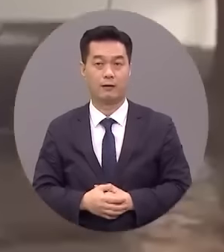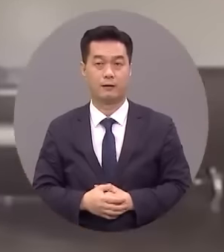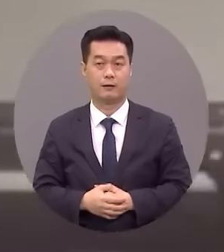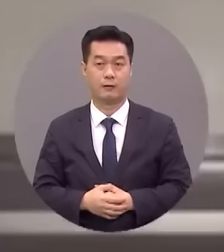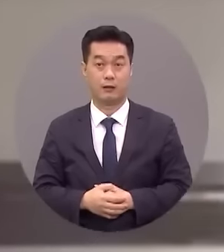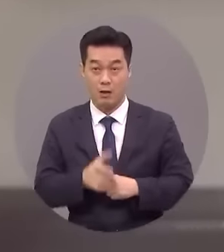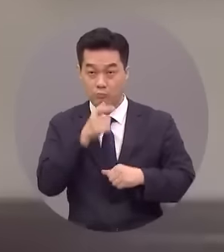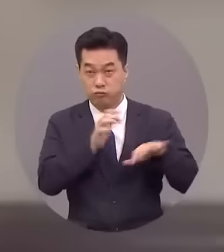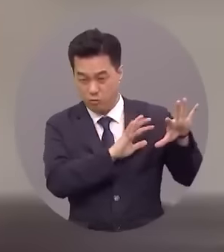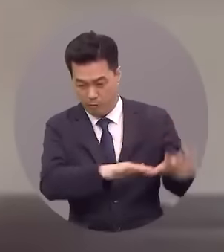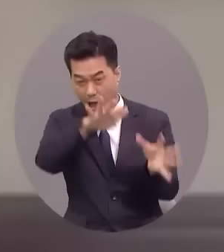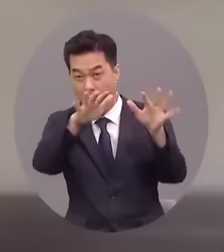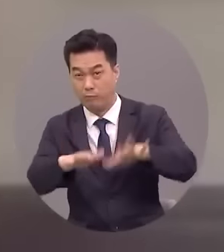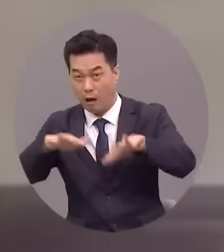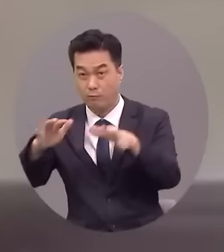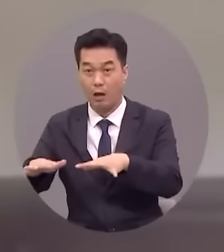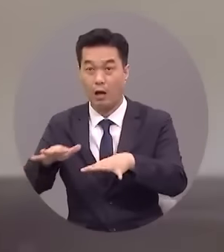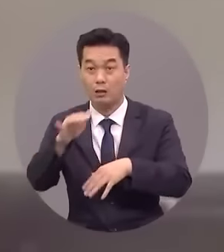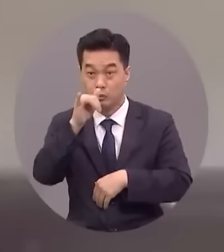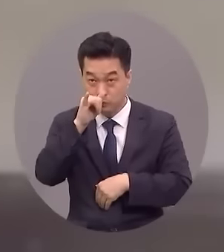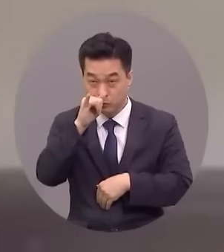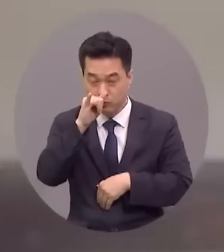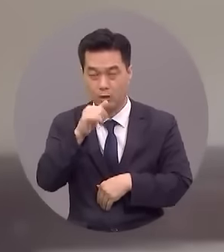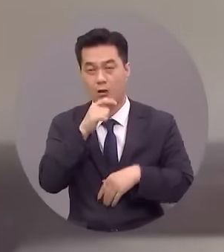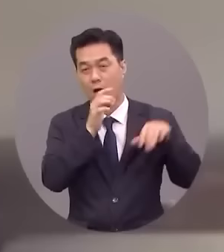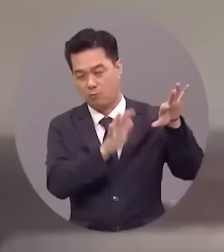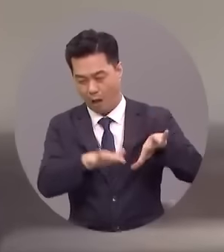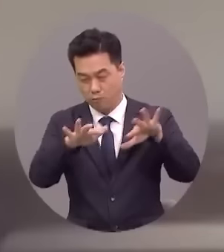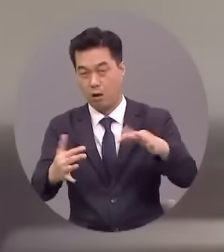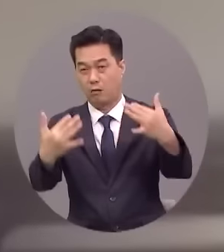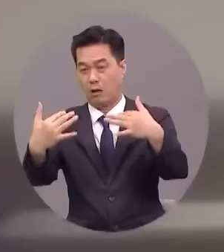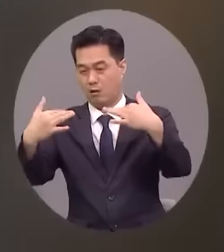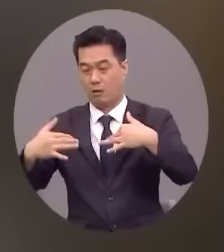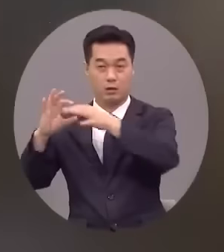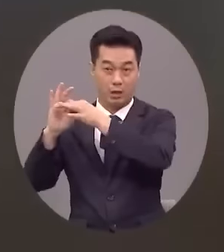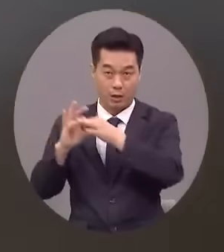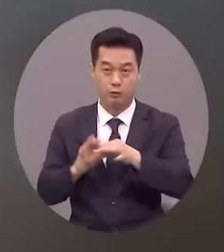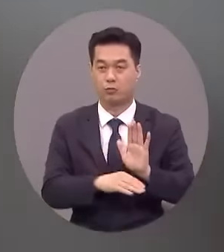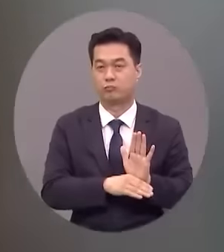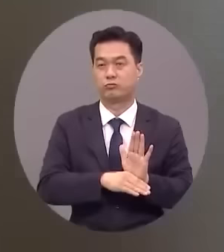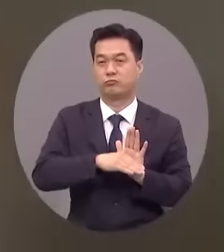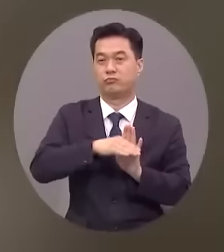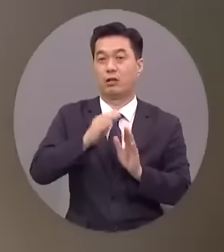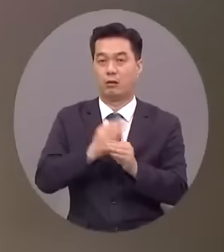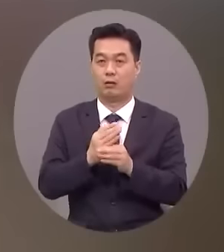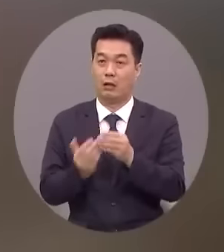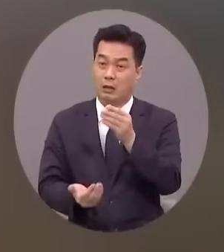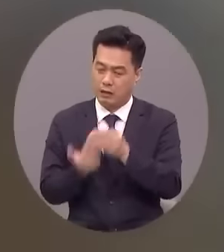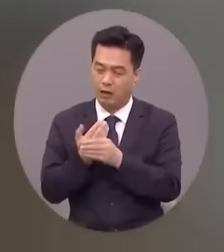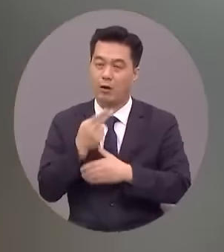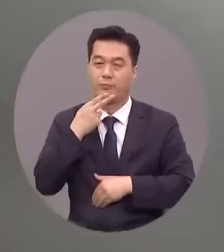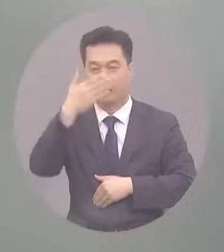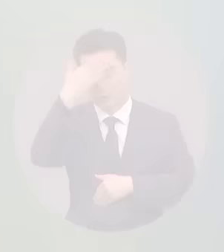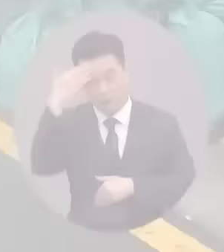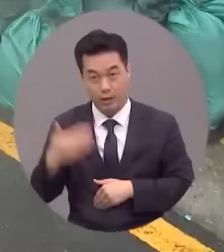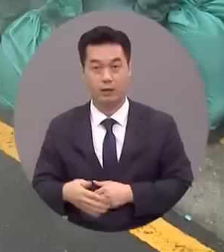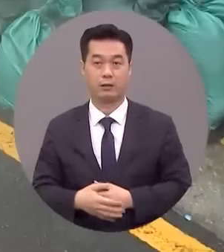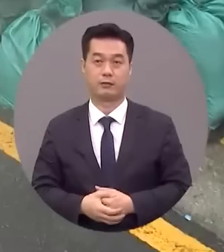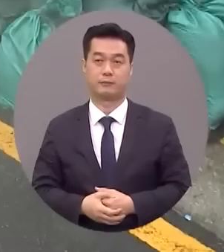한켠에선 거센 물살이 폭포수처럼 주차장 안으로 계속 밀려듭니다. 큰 사고로 이어지지 않은 게